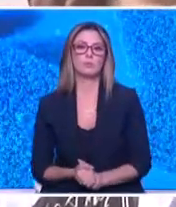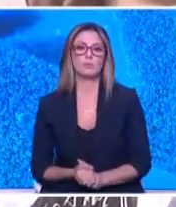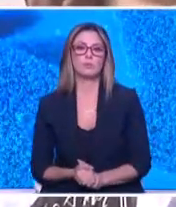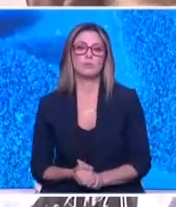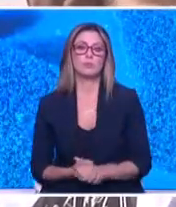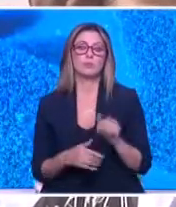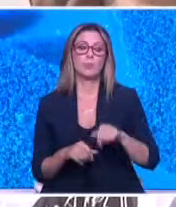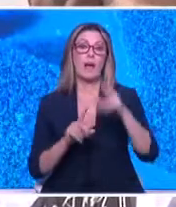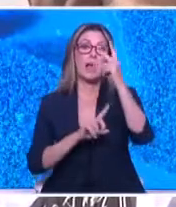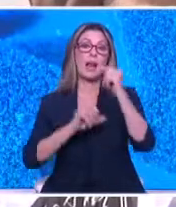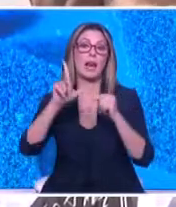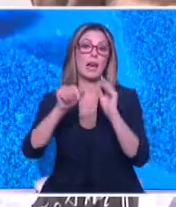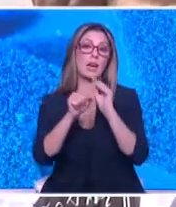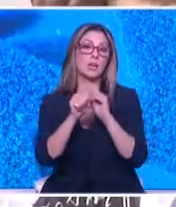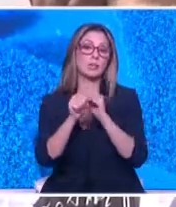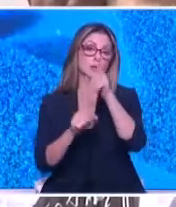İlimizde